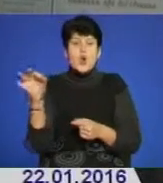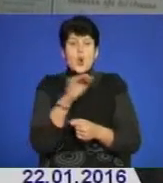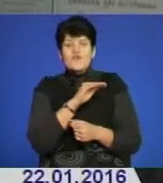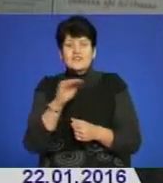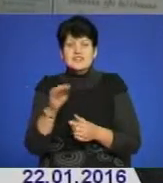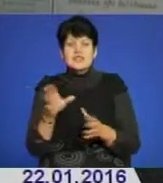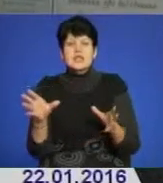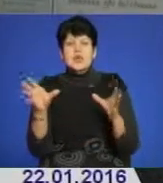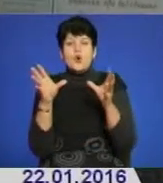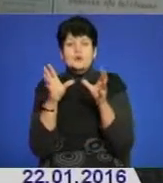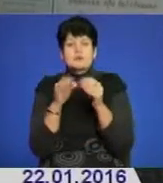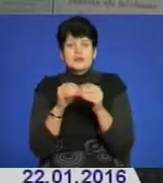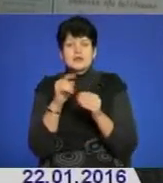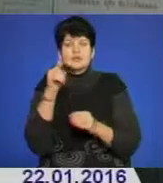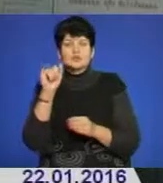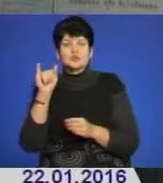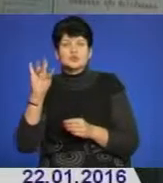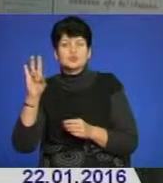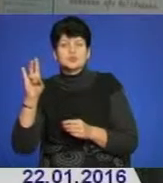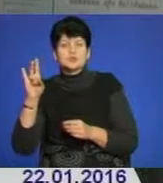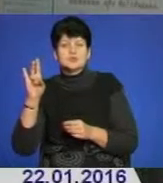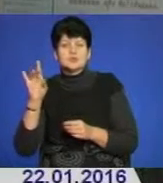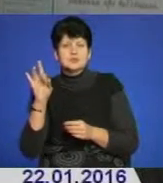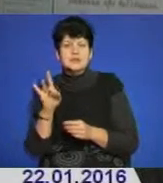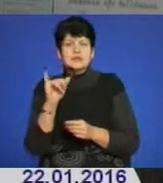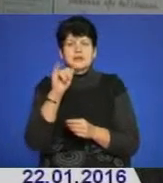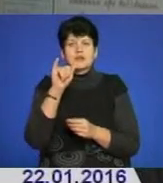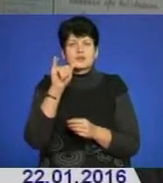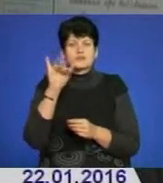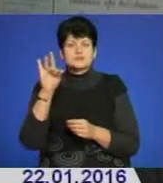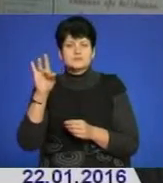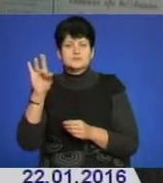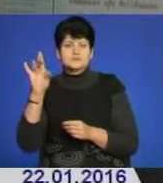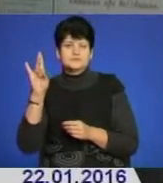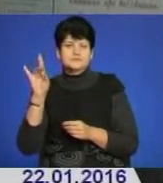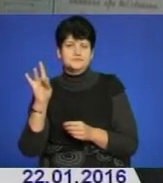об'єднання Західноукраїнської Народної Республіки і Української Народної Республіки.